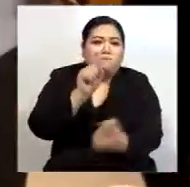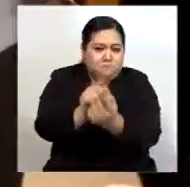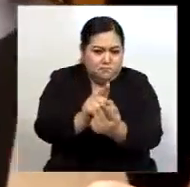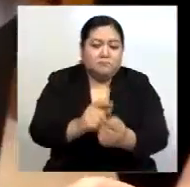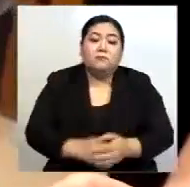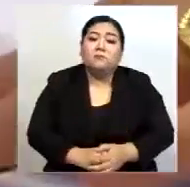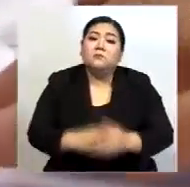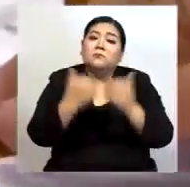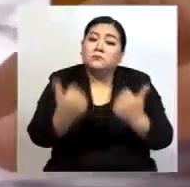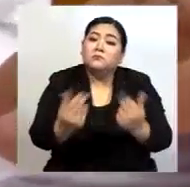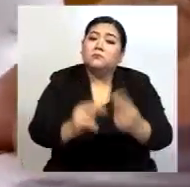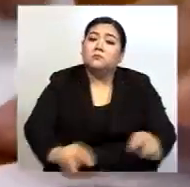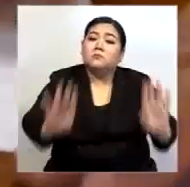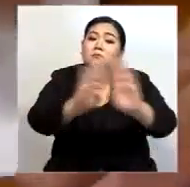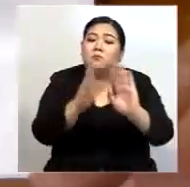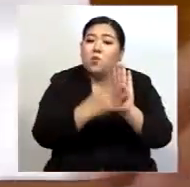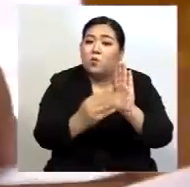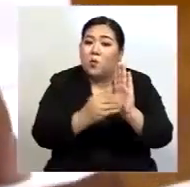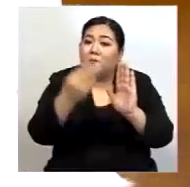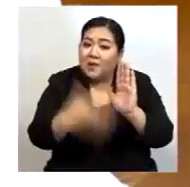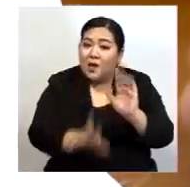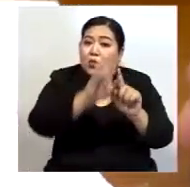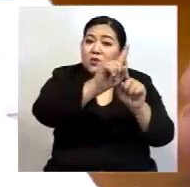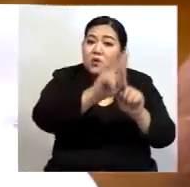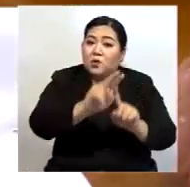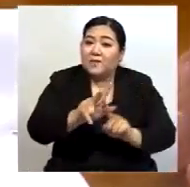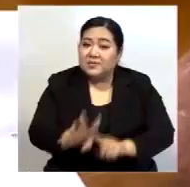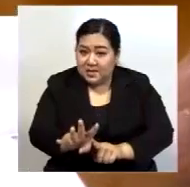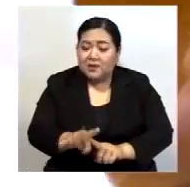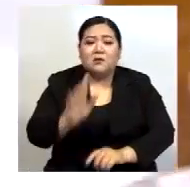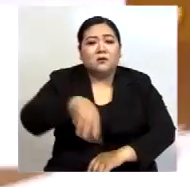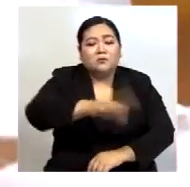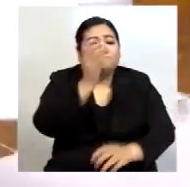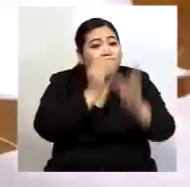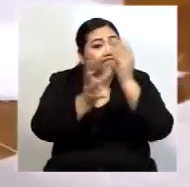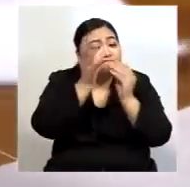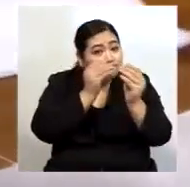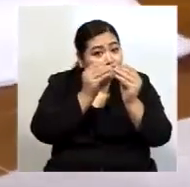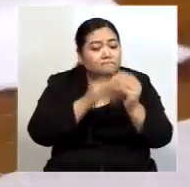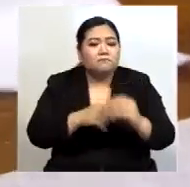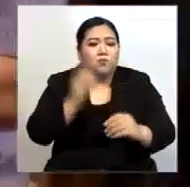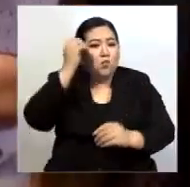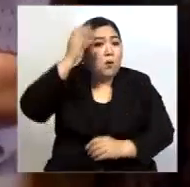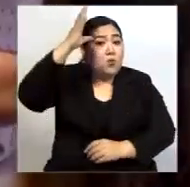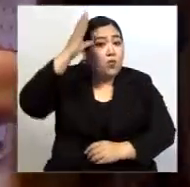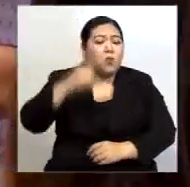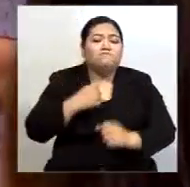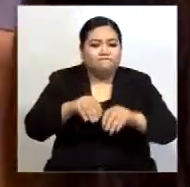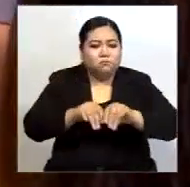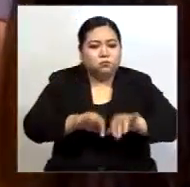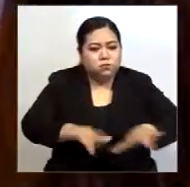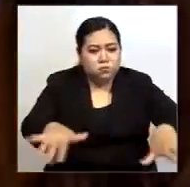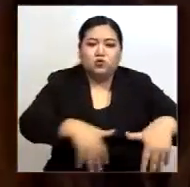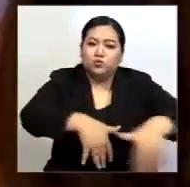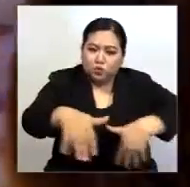ตอนนี้ได้มีการจัดอบรมไปแล้ว4รุ่นนะครับโดยผู้ที่รับการอบรมก็นำความรู้เนี่ยไปขยายผลต่อไปแนะนำต่อในพื้นที่หมู่บ้